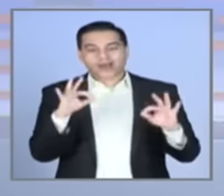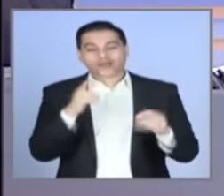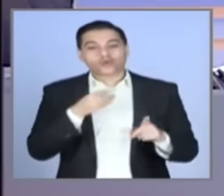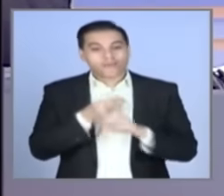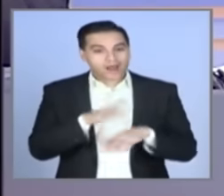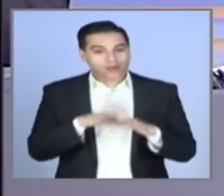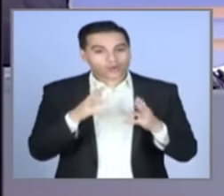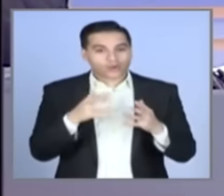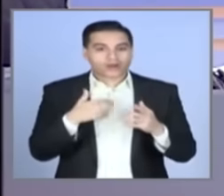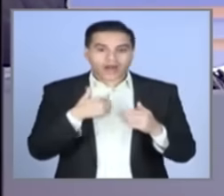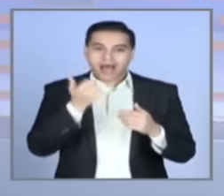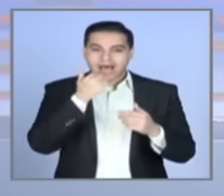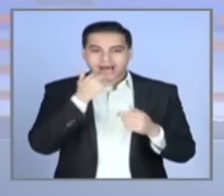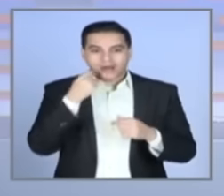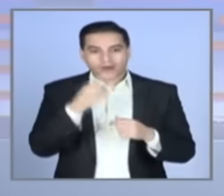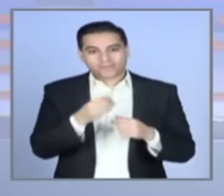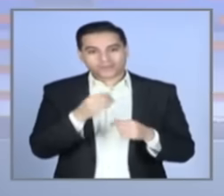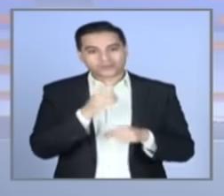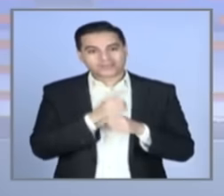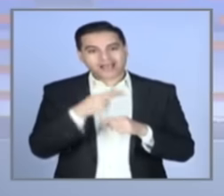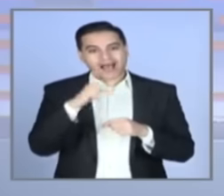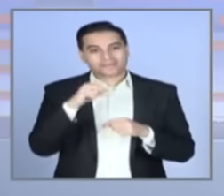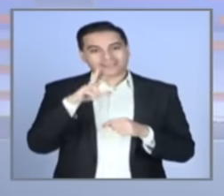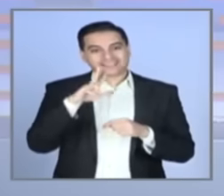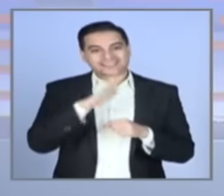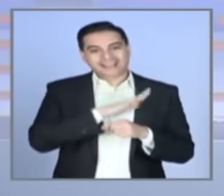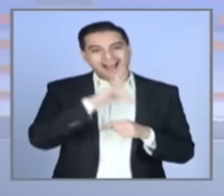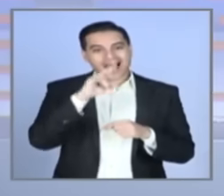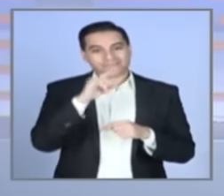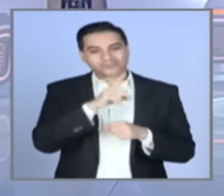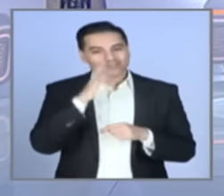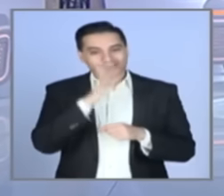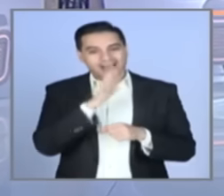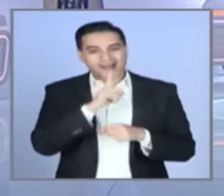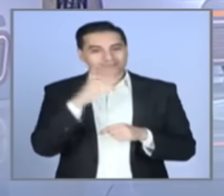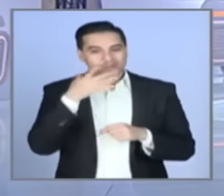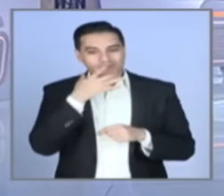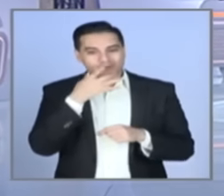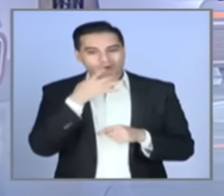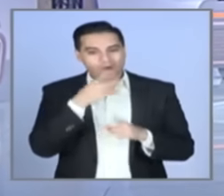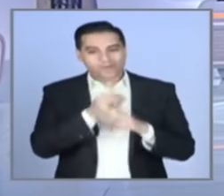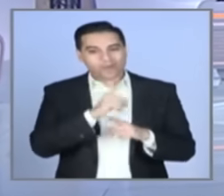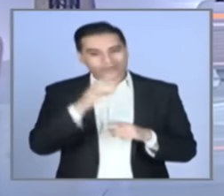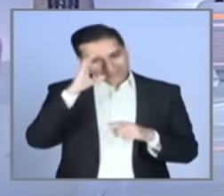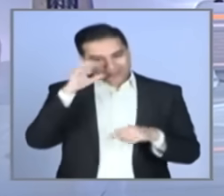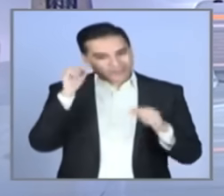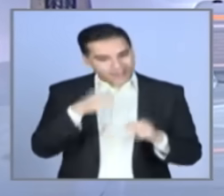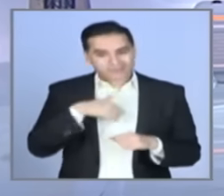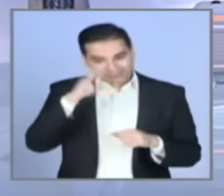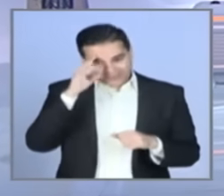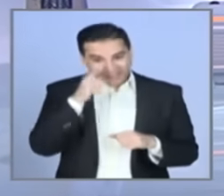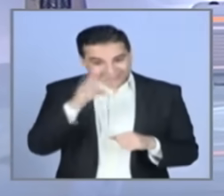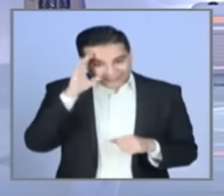الكرة؟ أهلاوية. أستاذ عبد السلام بقى مش عاجبه إنك أهلاوية. أيوه. زملكاوي زملكاوي بقى. أيوه.